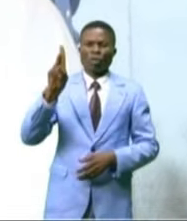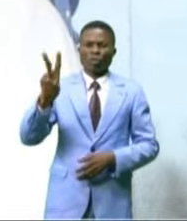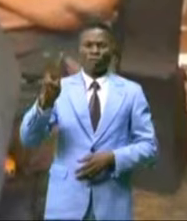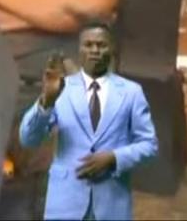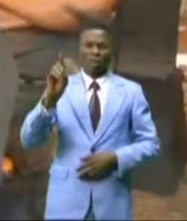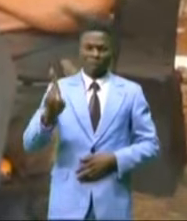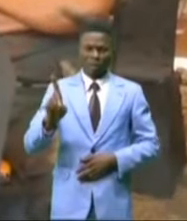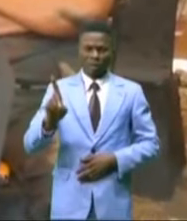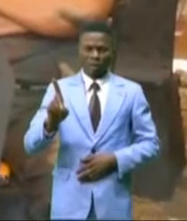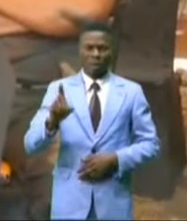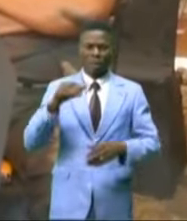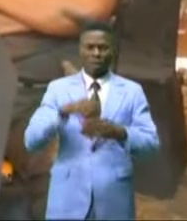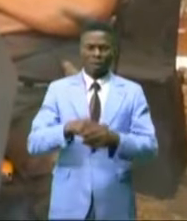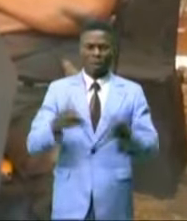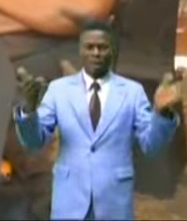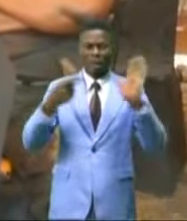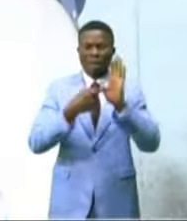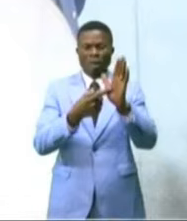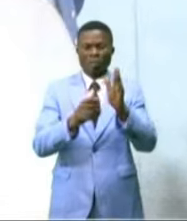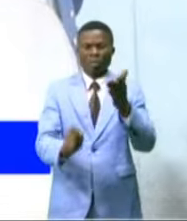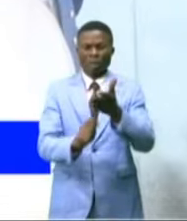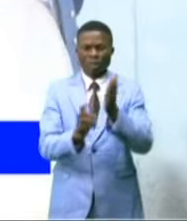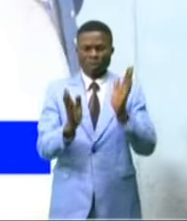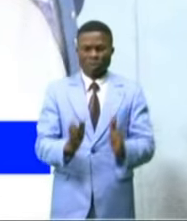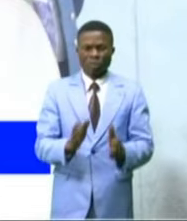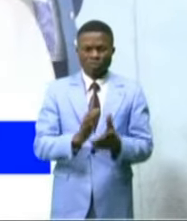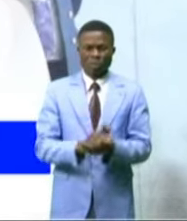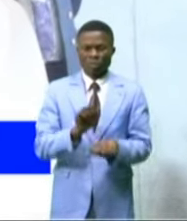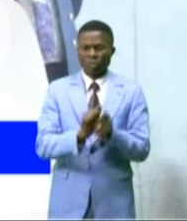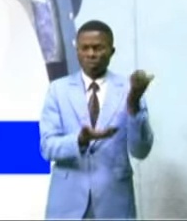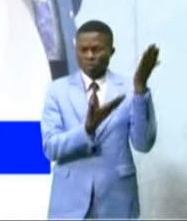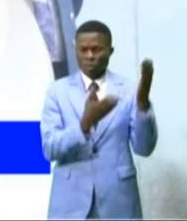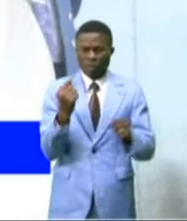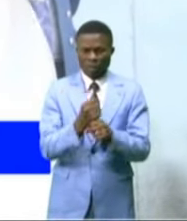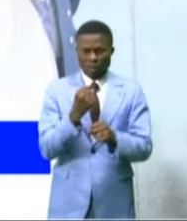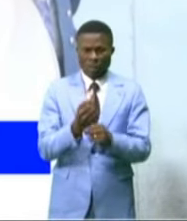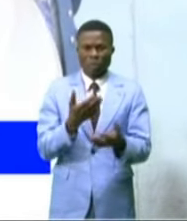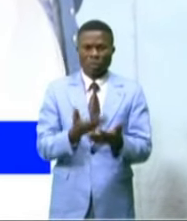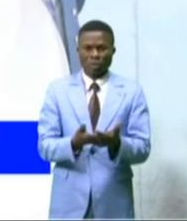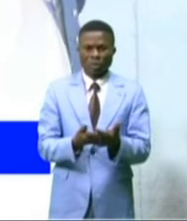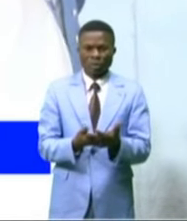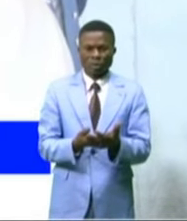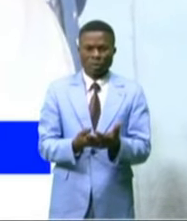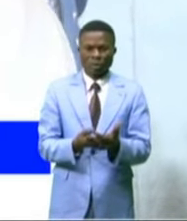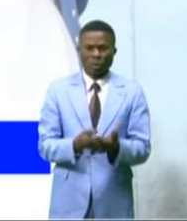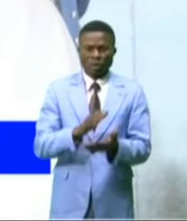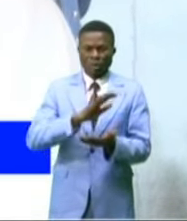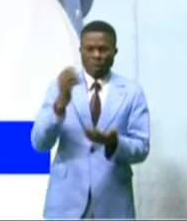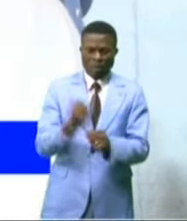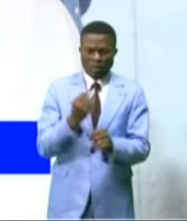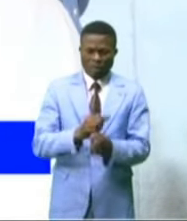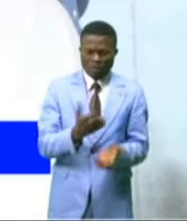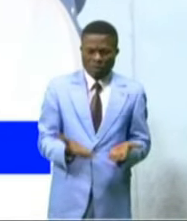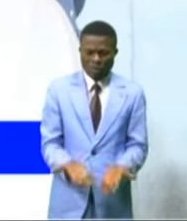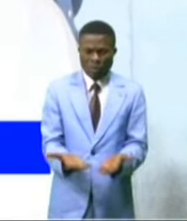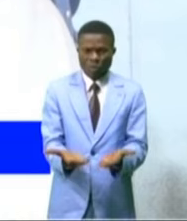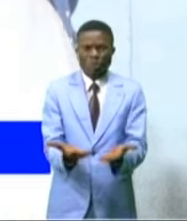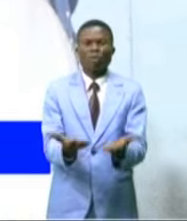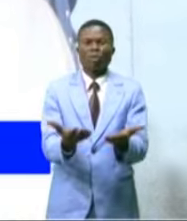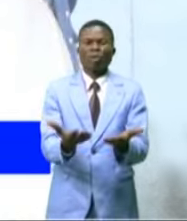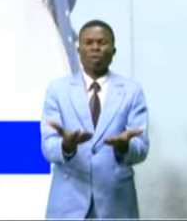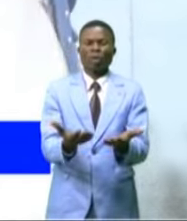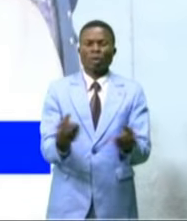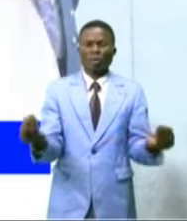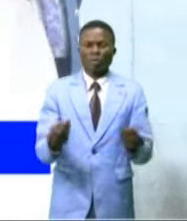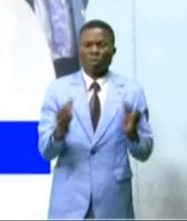OVD au cours de sa présentation technique la consistance de travaux reprofilage du terrain naturel en